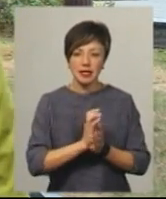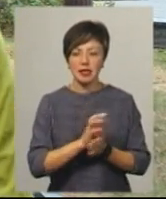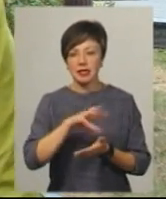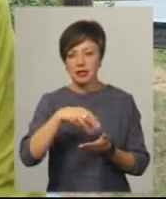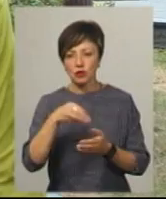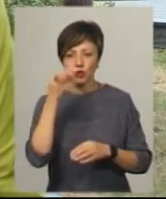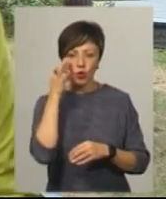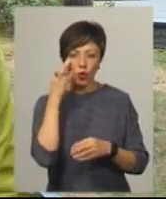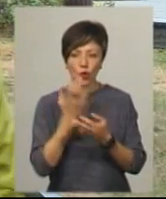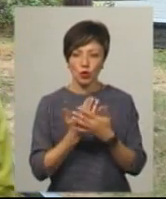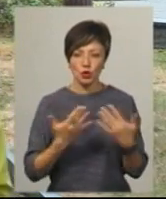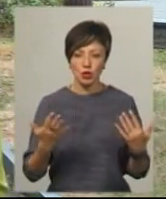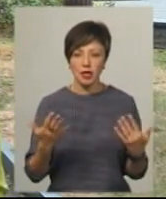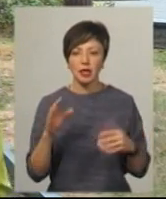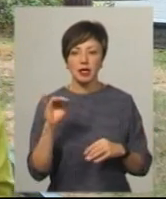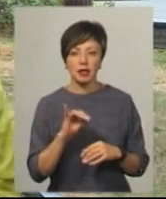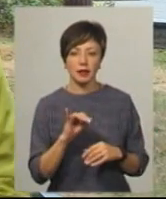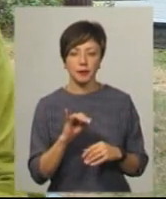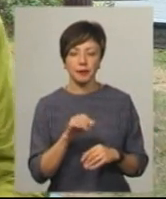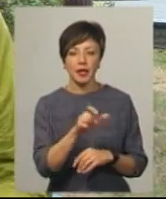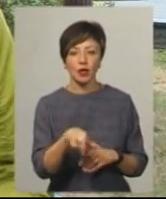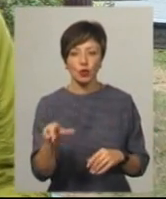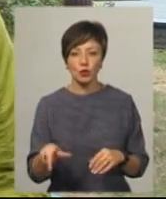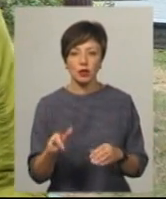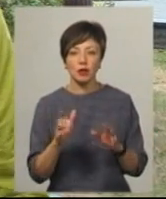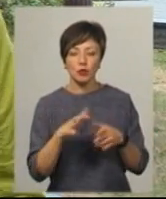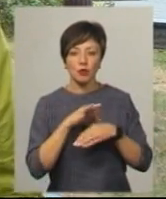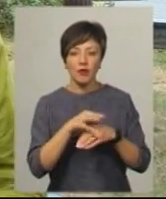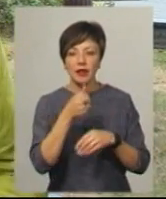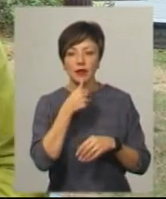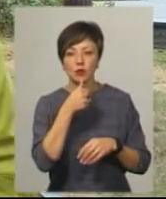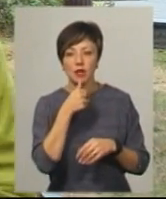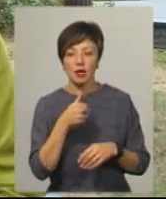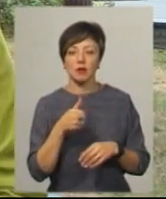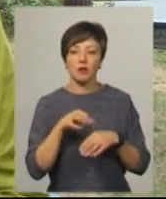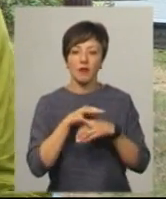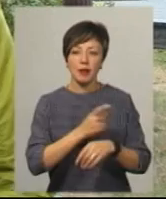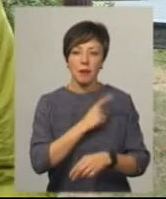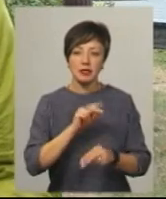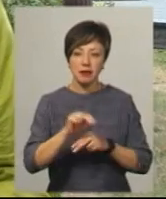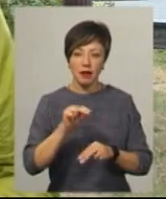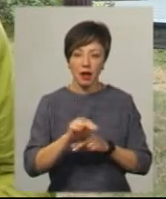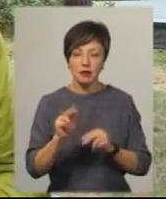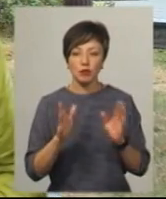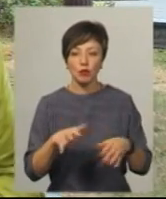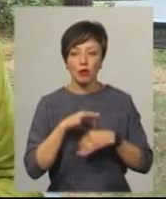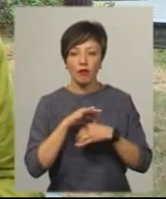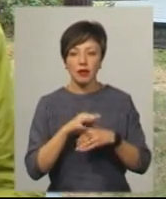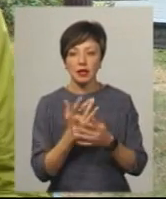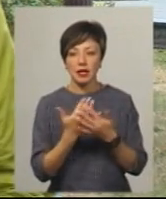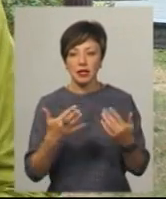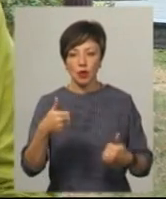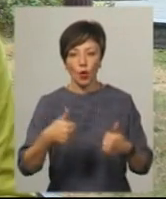тістечка, солодощі. І люди будуть проведені дегустації, будуть проведені майстер-класи, будуть проведені